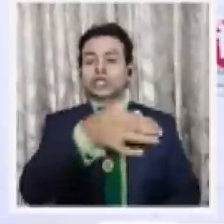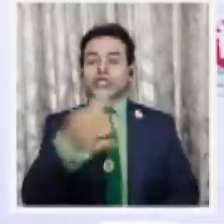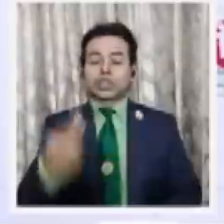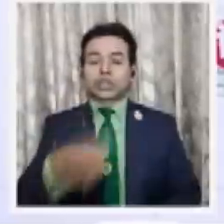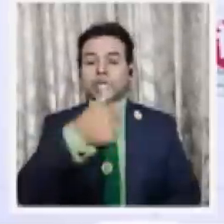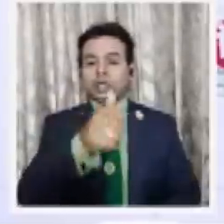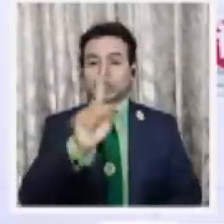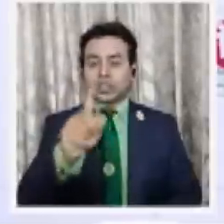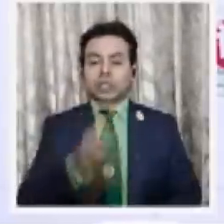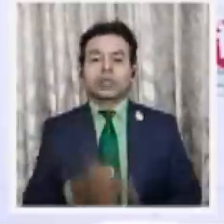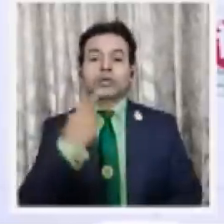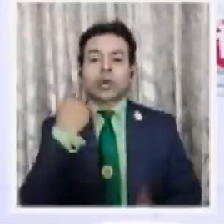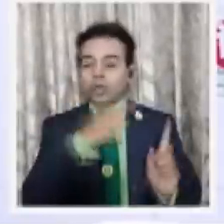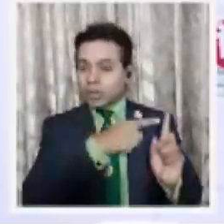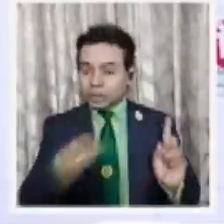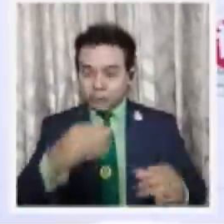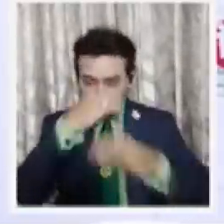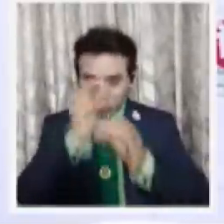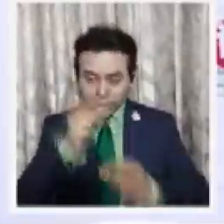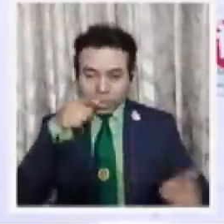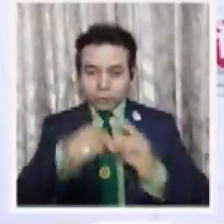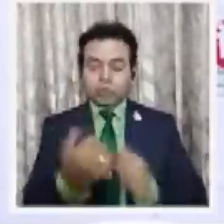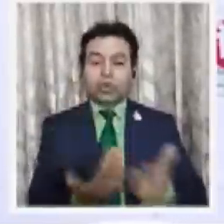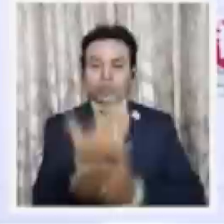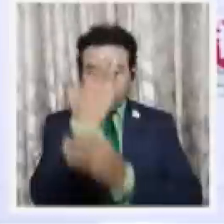13,362টি। এ পর্যন্ত পরীক্ষা হয়েছে